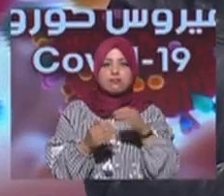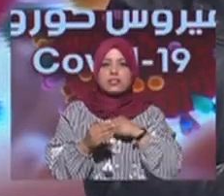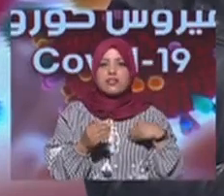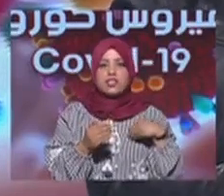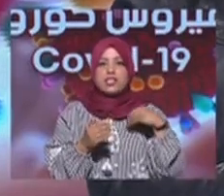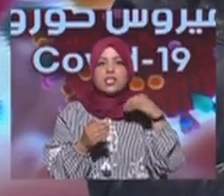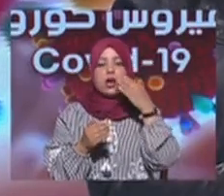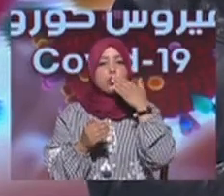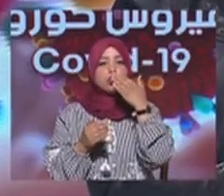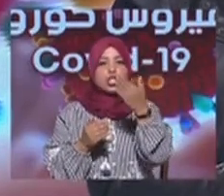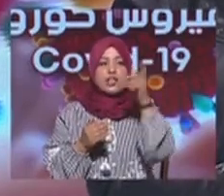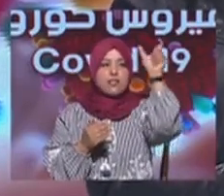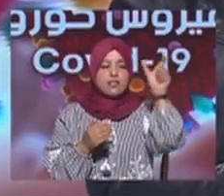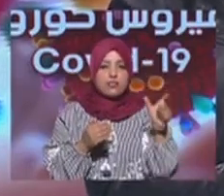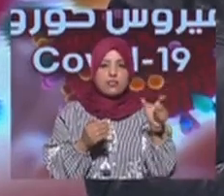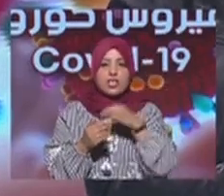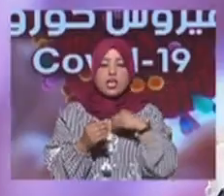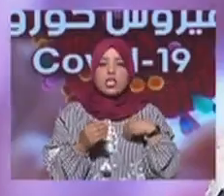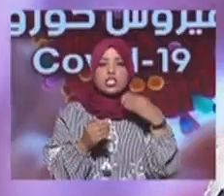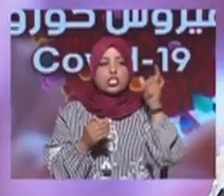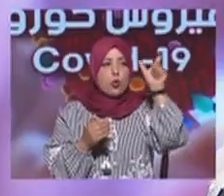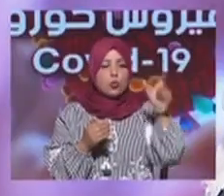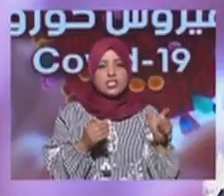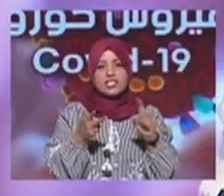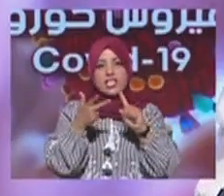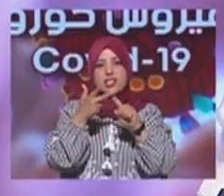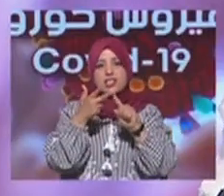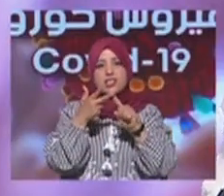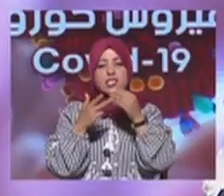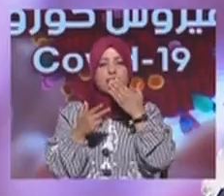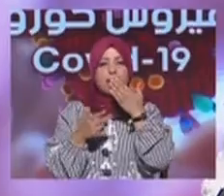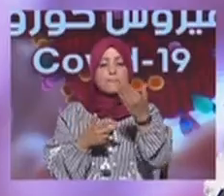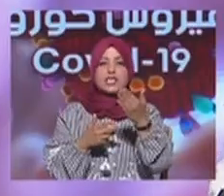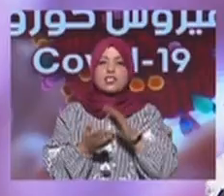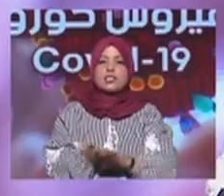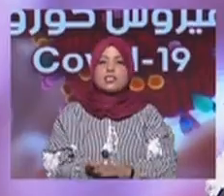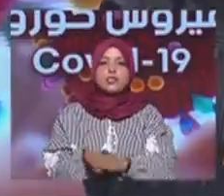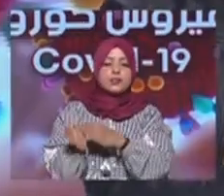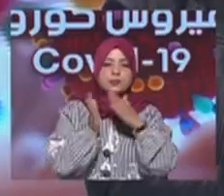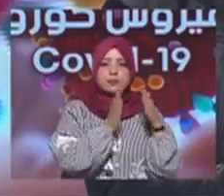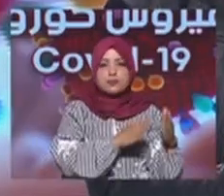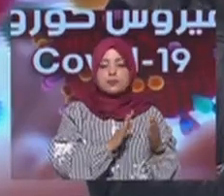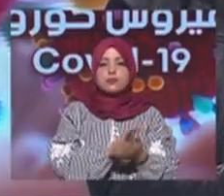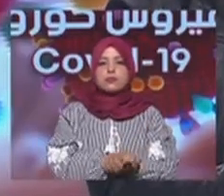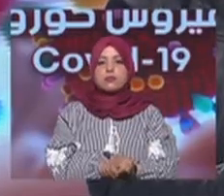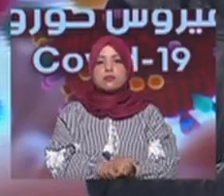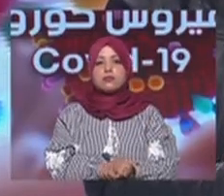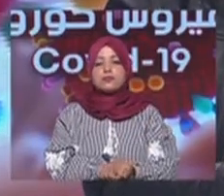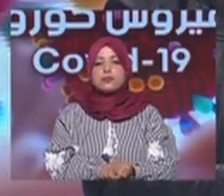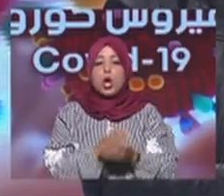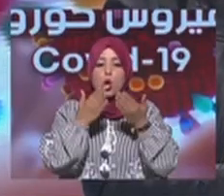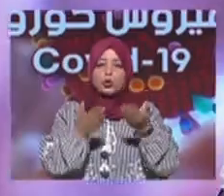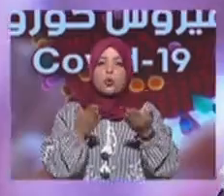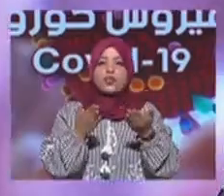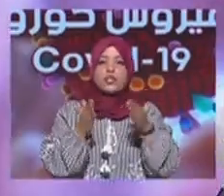ما تقوم به، وبرافو يعطيك الصحه. هذا شرف لينا انه كفاءات تونسيه وصغيره في العمر وقادره انها تعمل